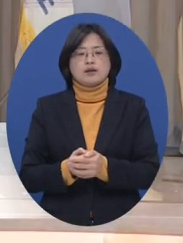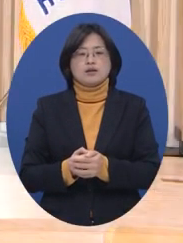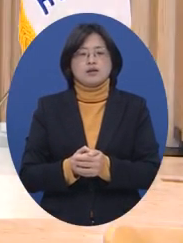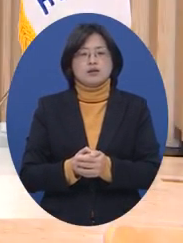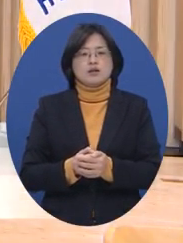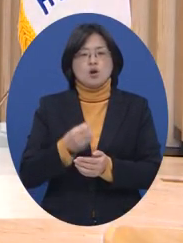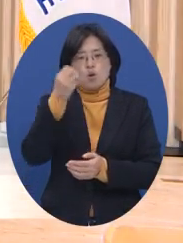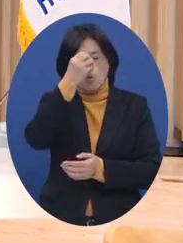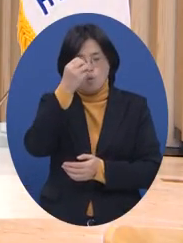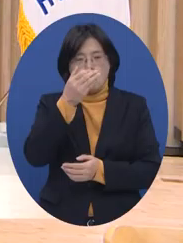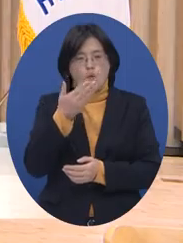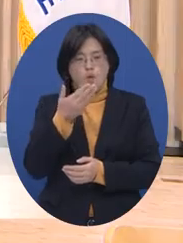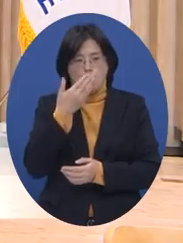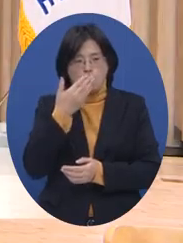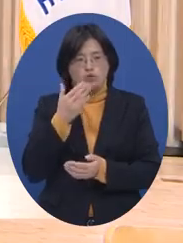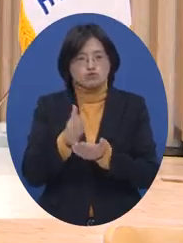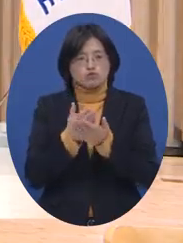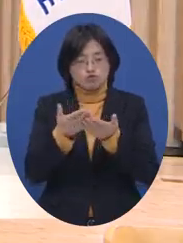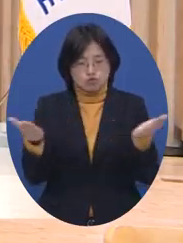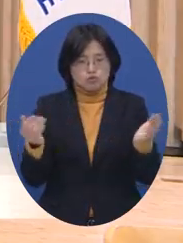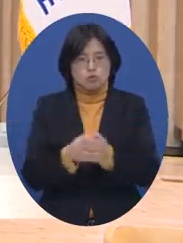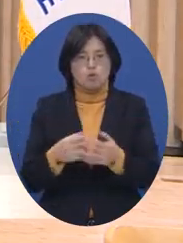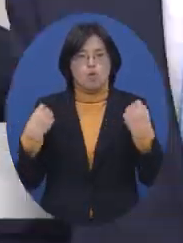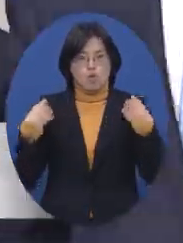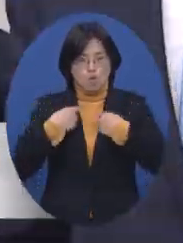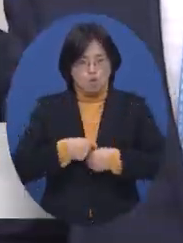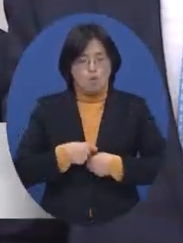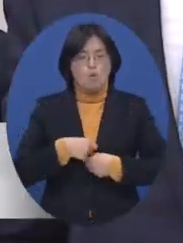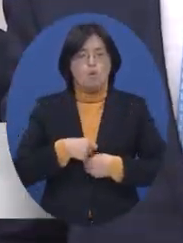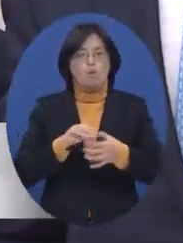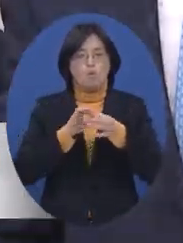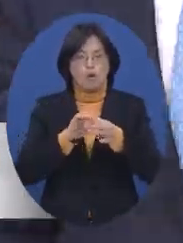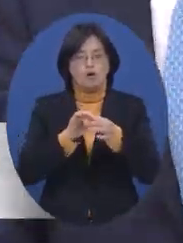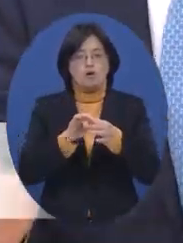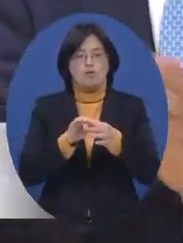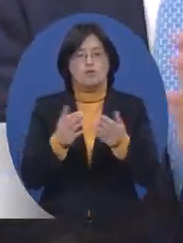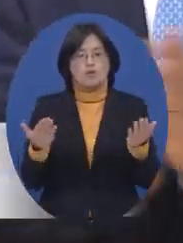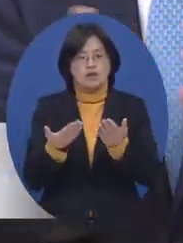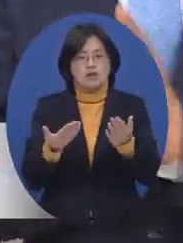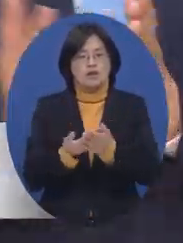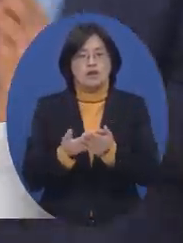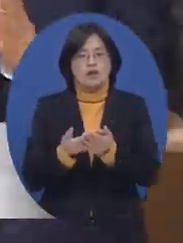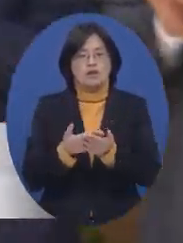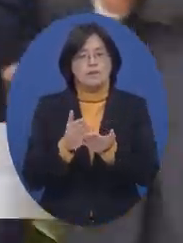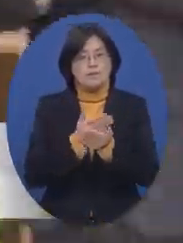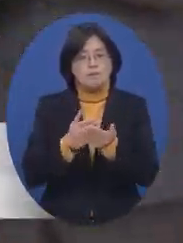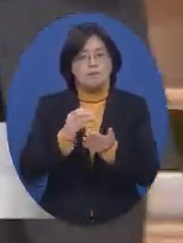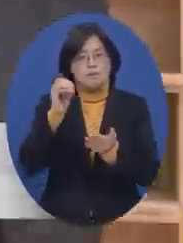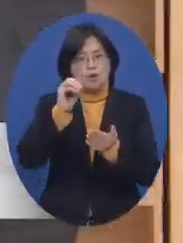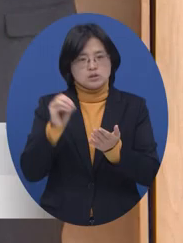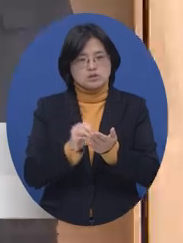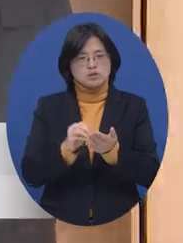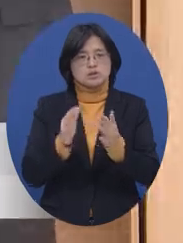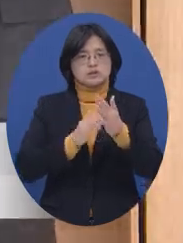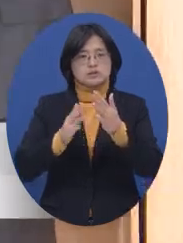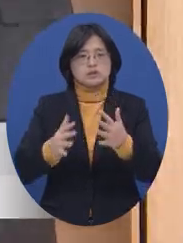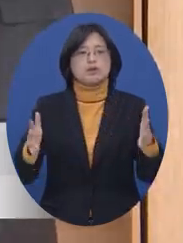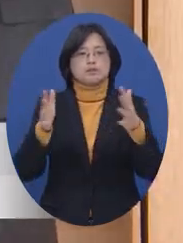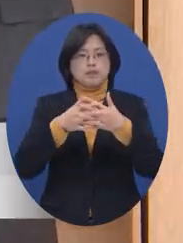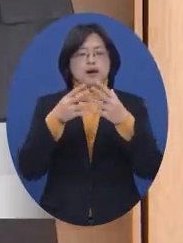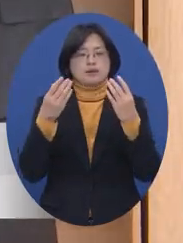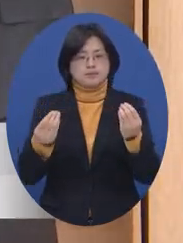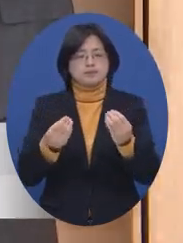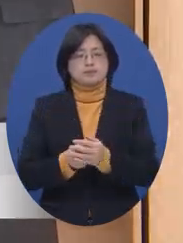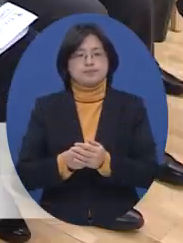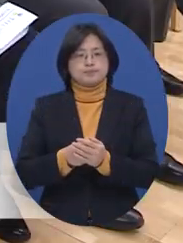무상급식과 중고교 신입생 교복 지원을 비롯한 교육협력사업의 예산 분담 비율을 공식 합의했습니다. 정례회에선